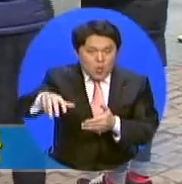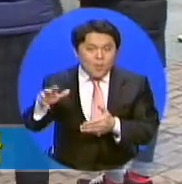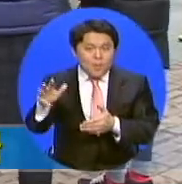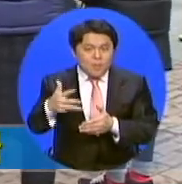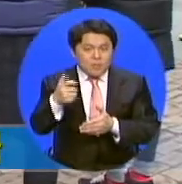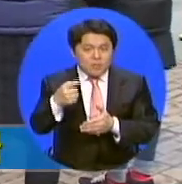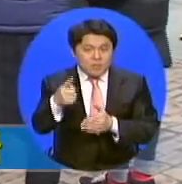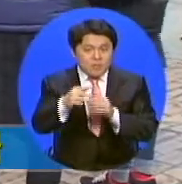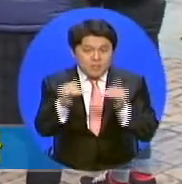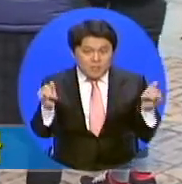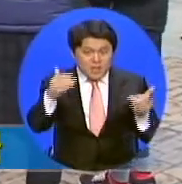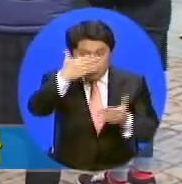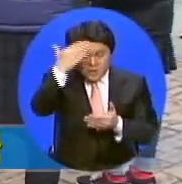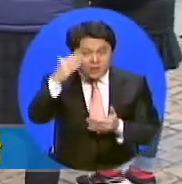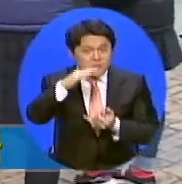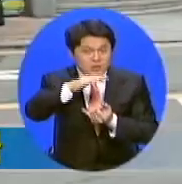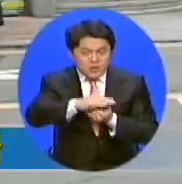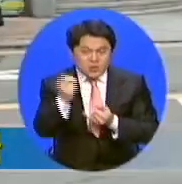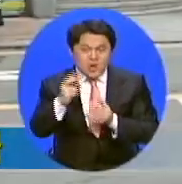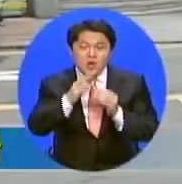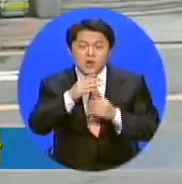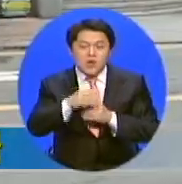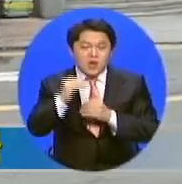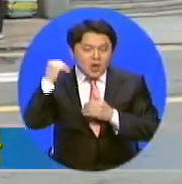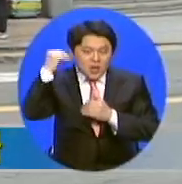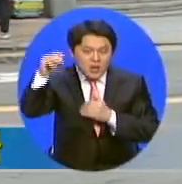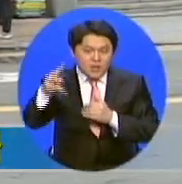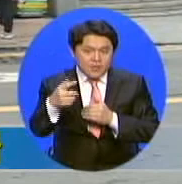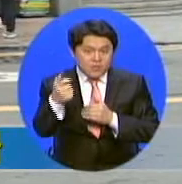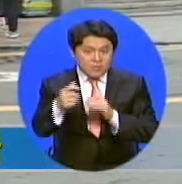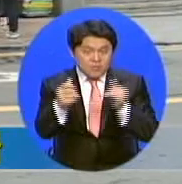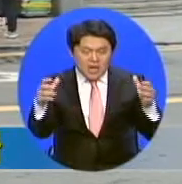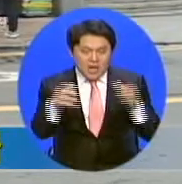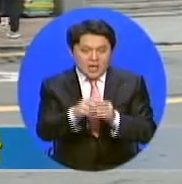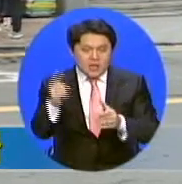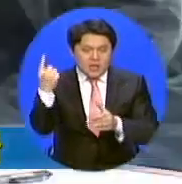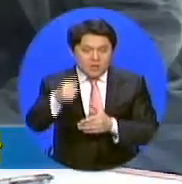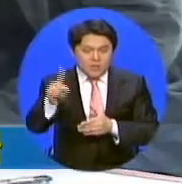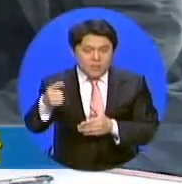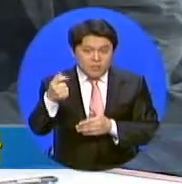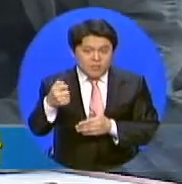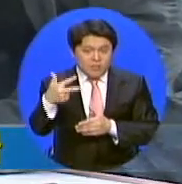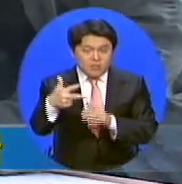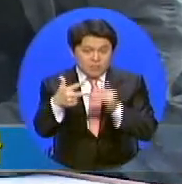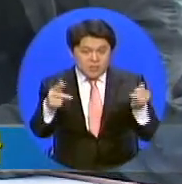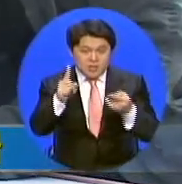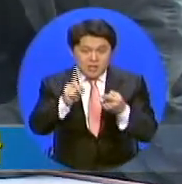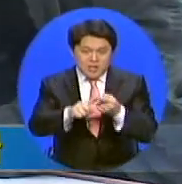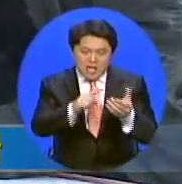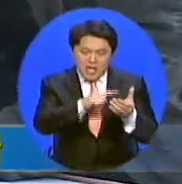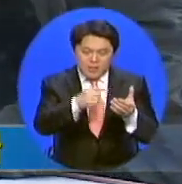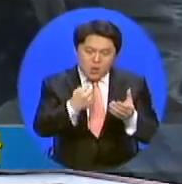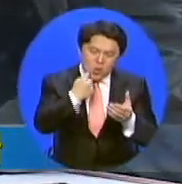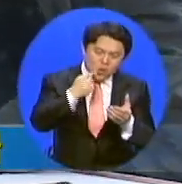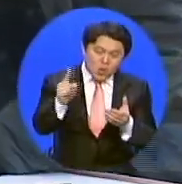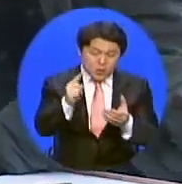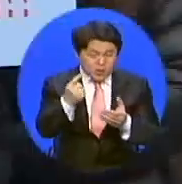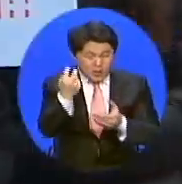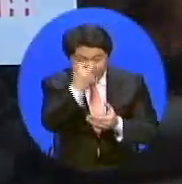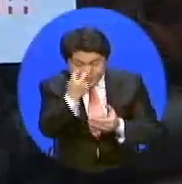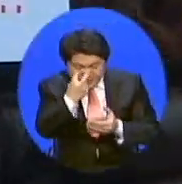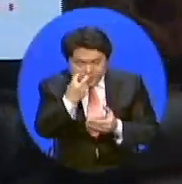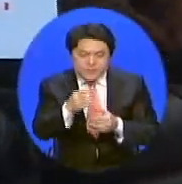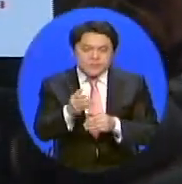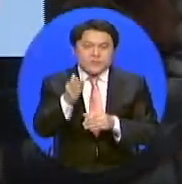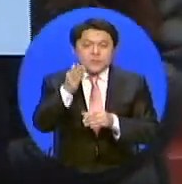861명과 어른 306명 등 1,167명을 대상으로 스마트폰 중독 실태를 조사한 결과